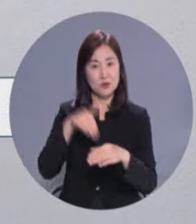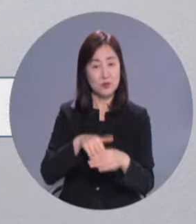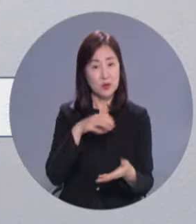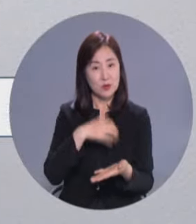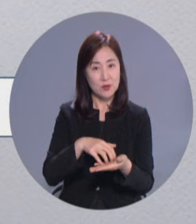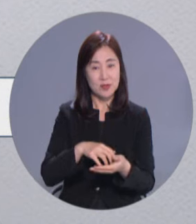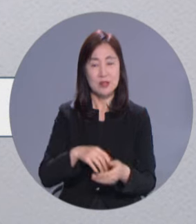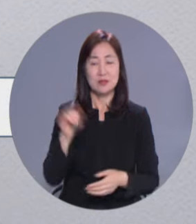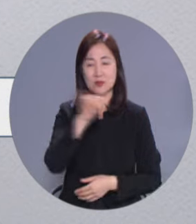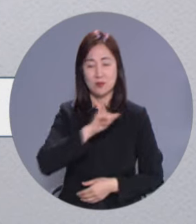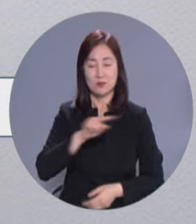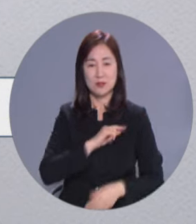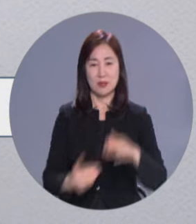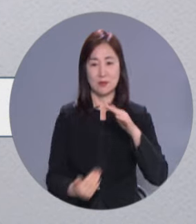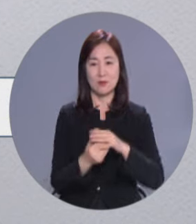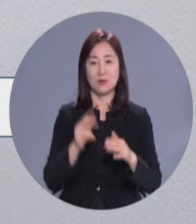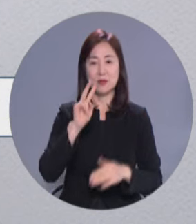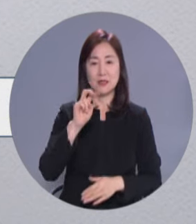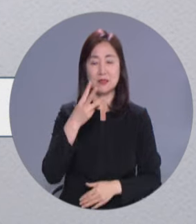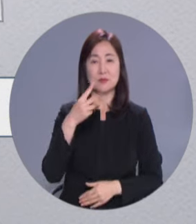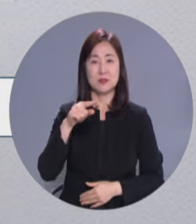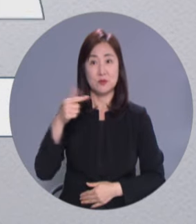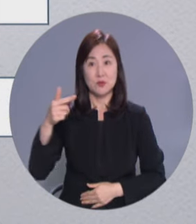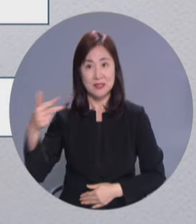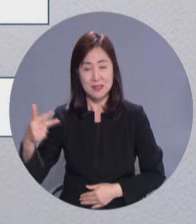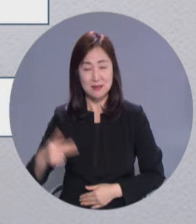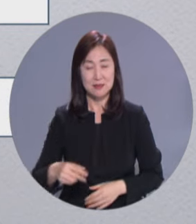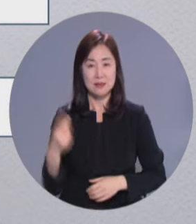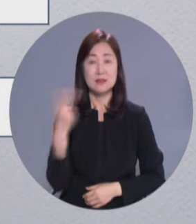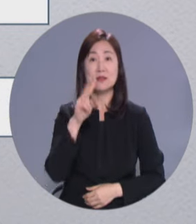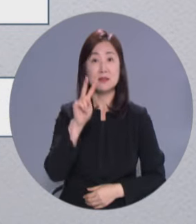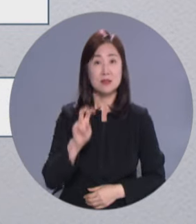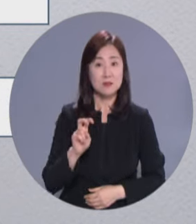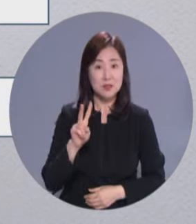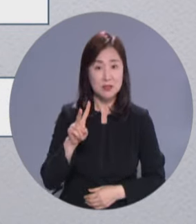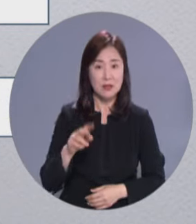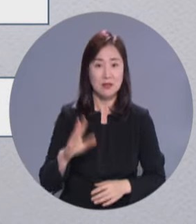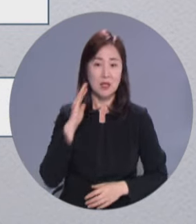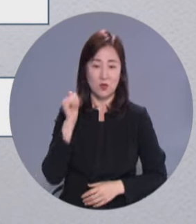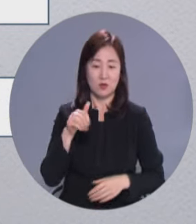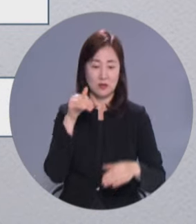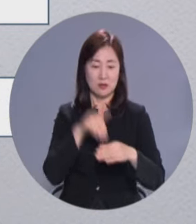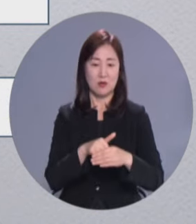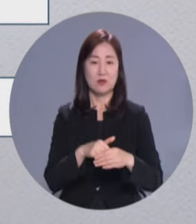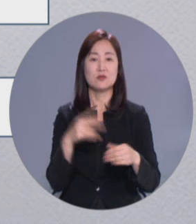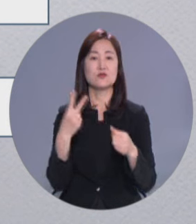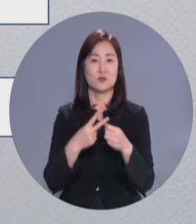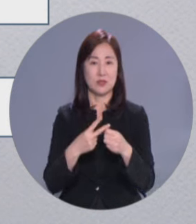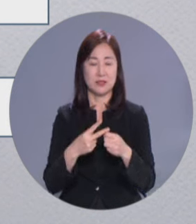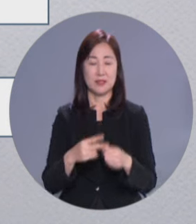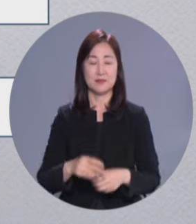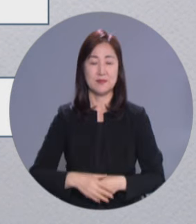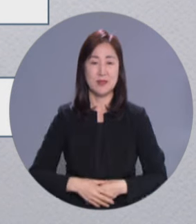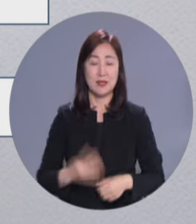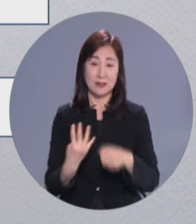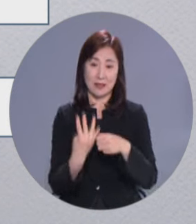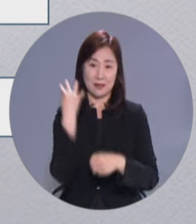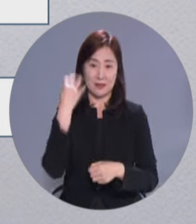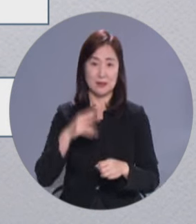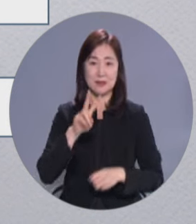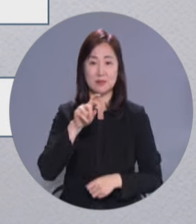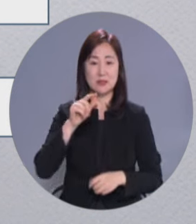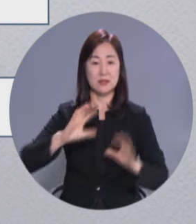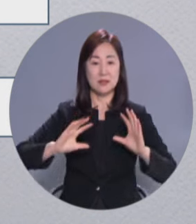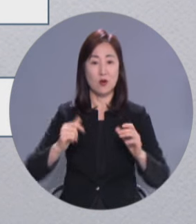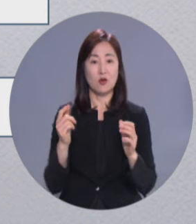높은 2.67% 지난 2022년 대선에 이어 역대 두 번째 4년 전 21대 총선